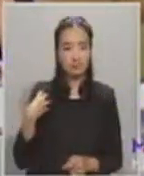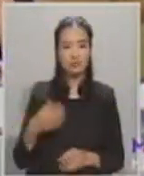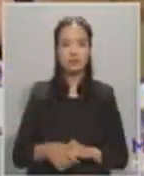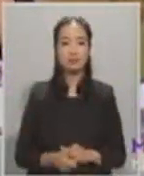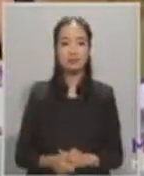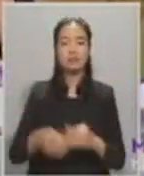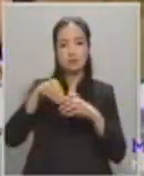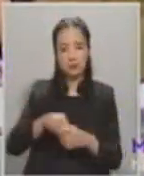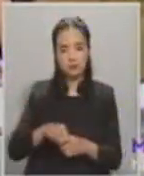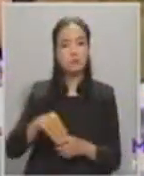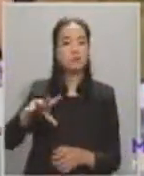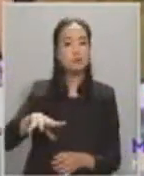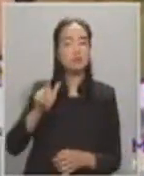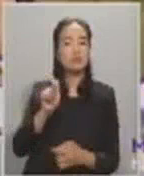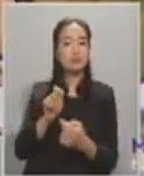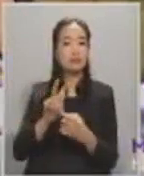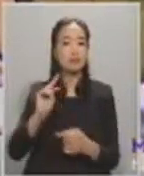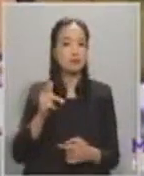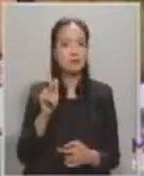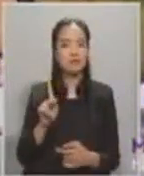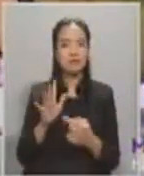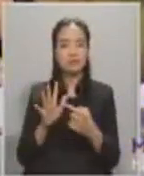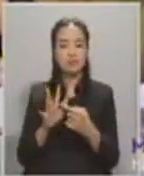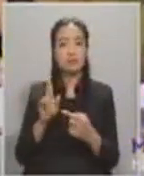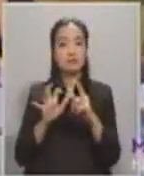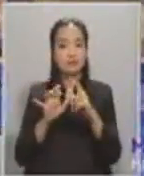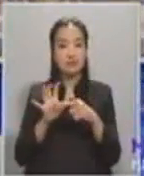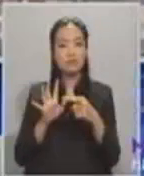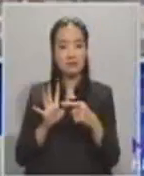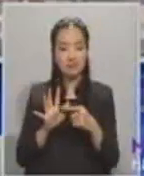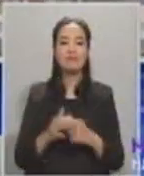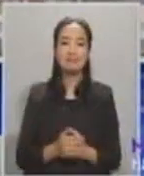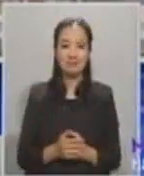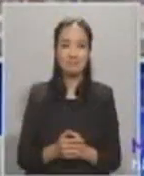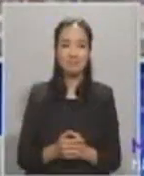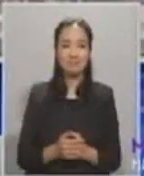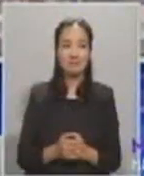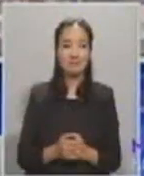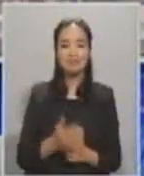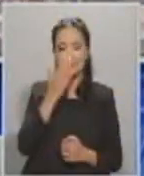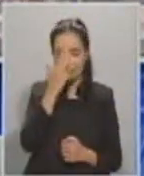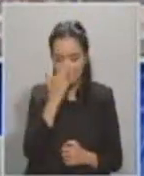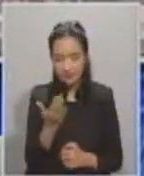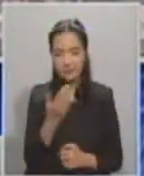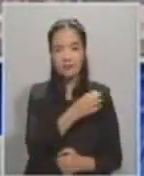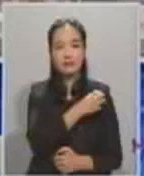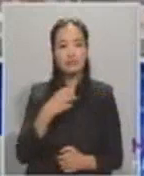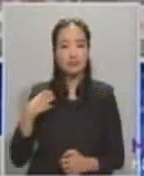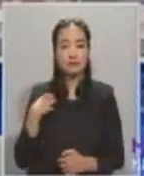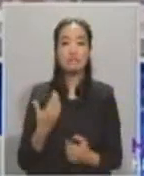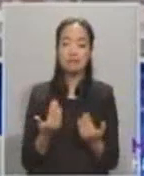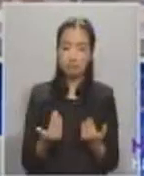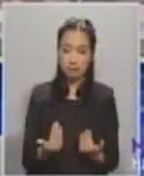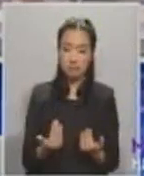ทูตณกรุงอังการานะคะท่านทูตทริศจรุงวัฒน์อยู่ในสายแล้วสวัสดีค่ะ สวัสดีครับท่านทูตครับ สวัสดีครับ ค่ะ ส